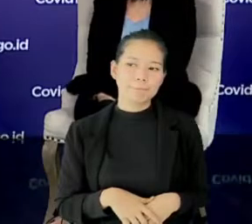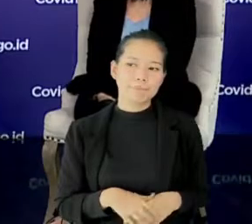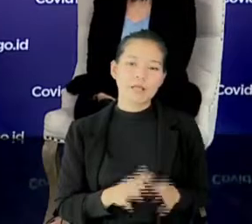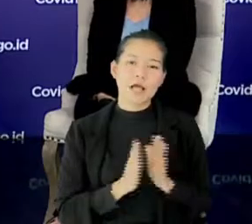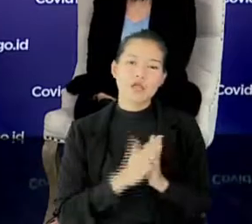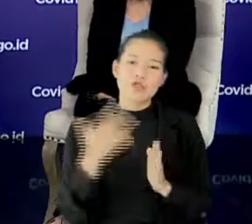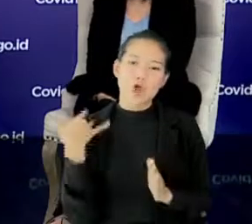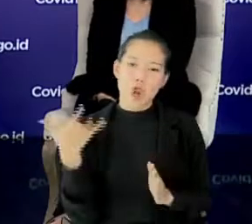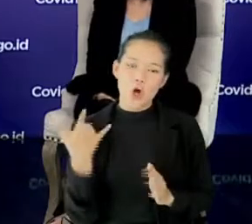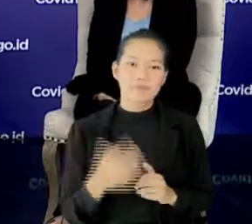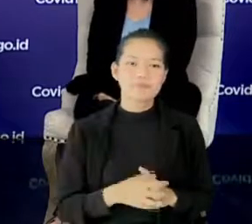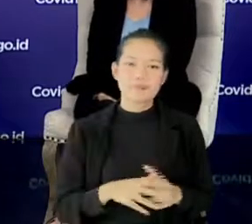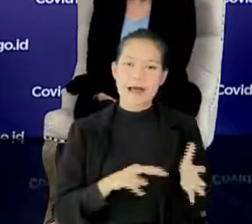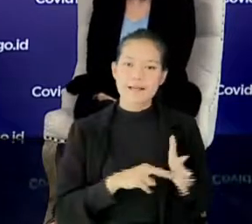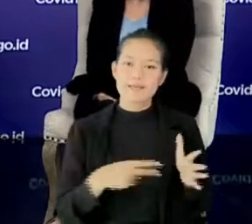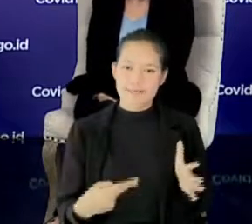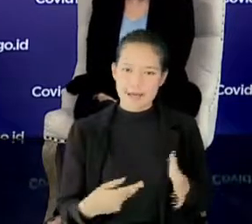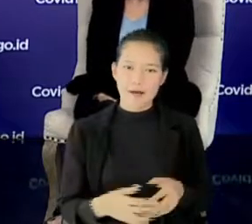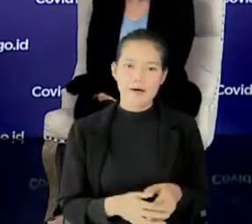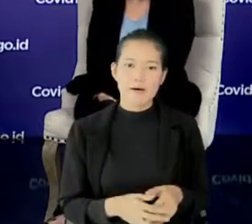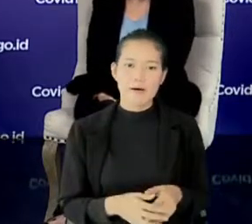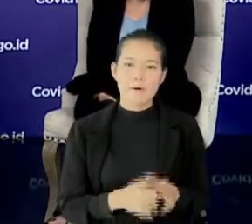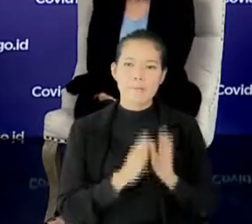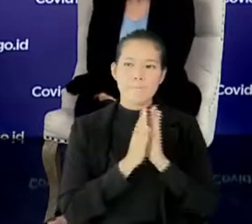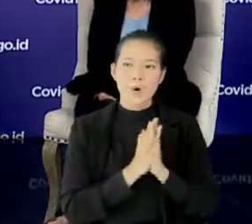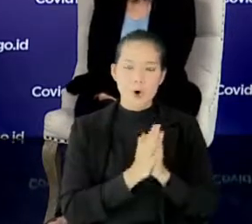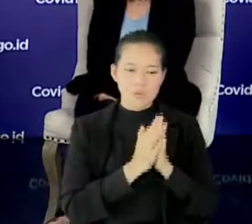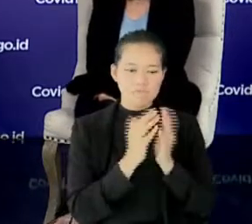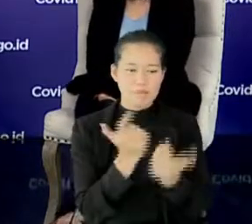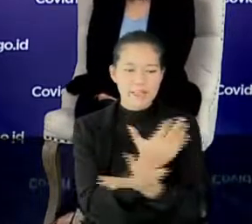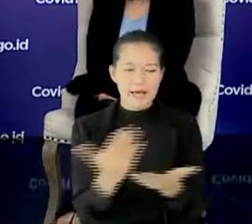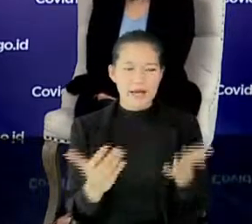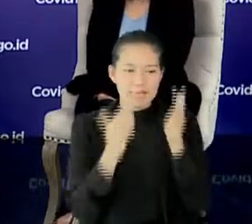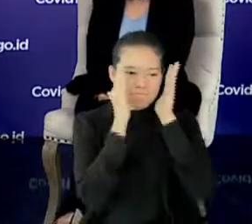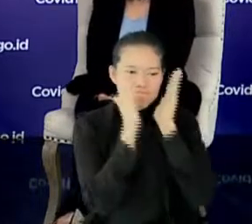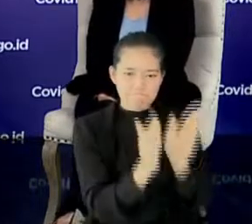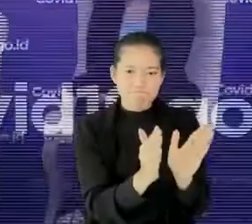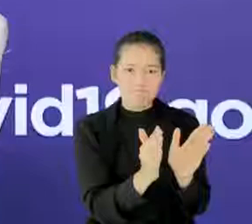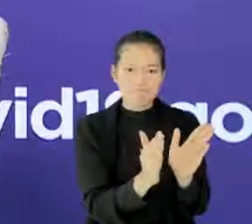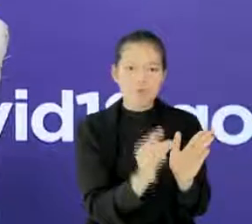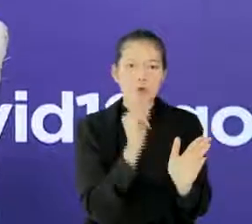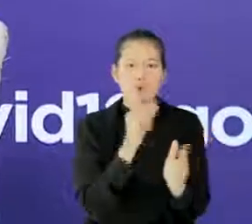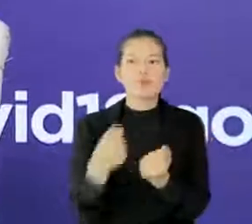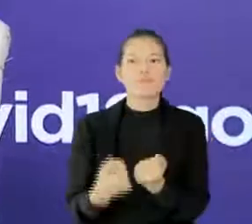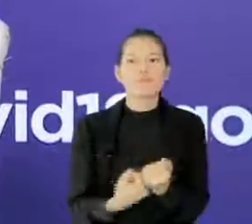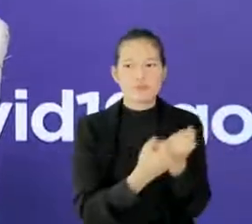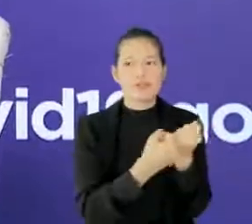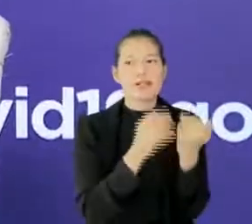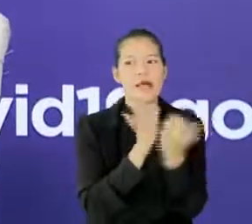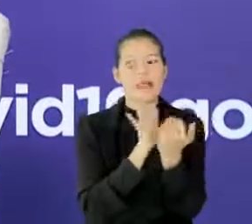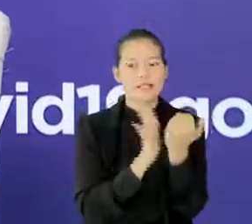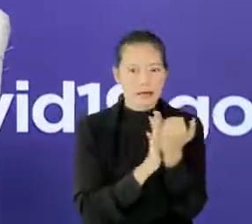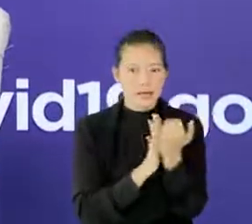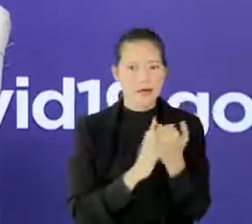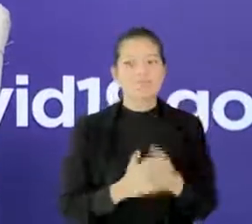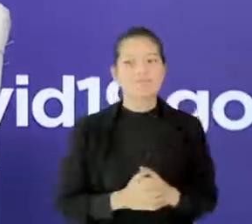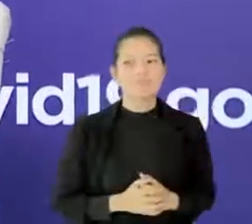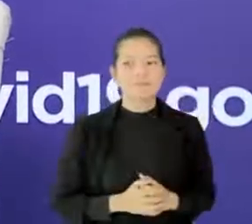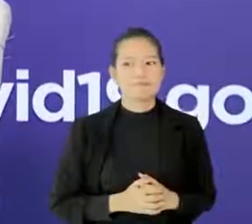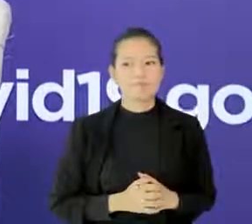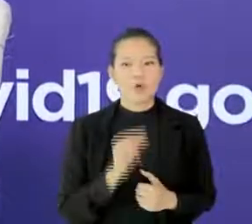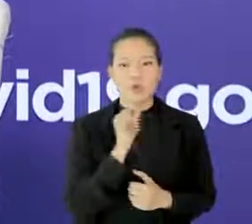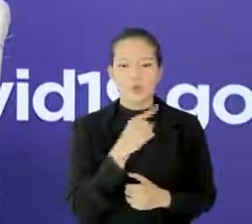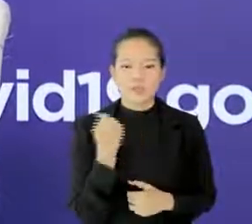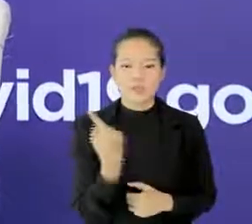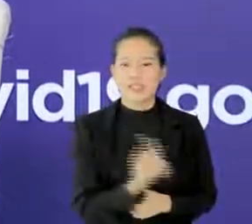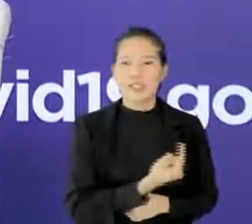tolong, artinya ada perhatian juga dari masyarakat untuk mensupport acara ini. Ini untuk